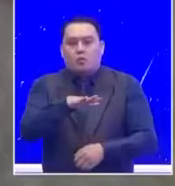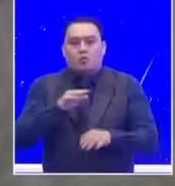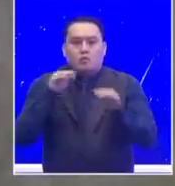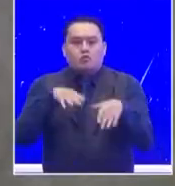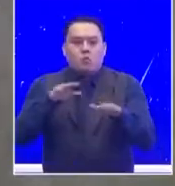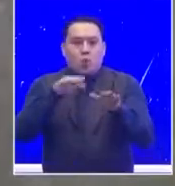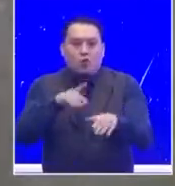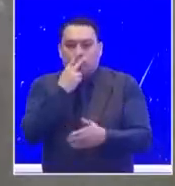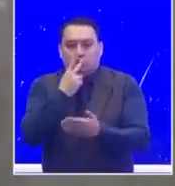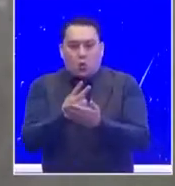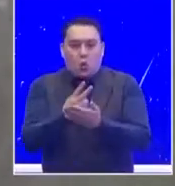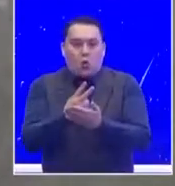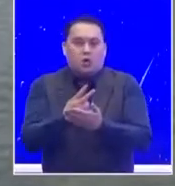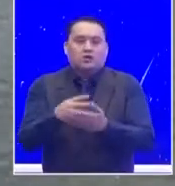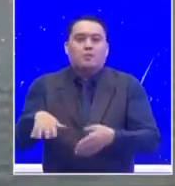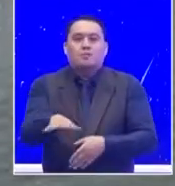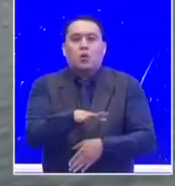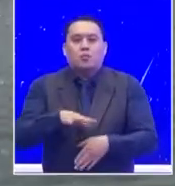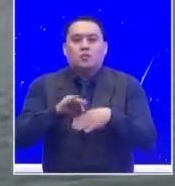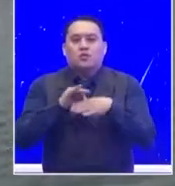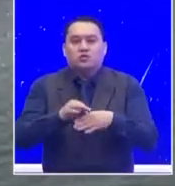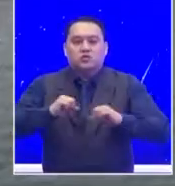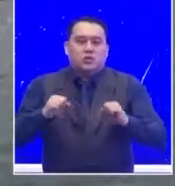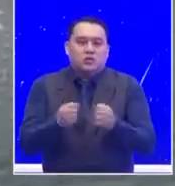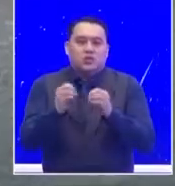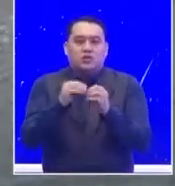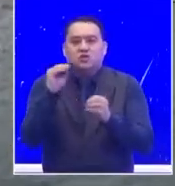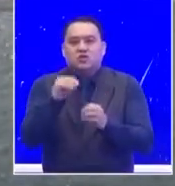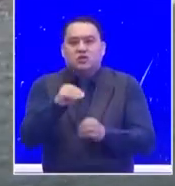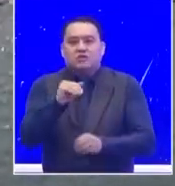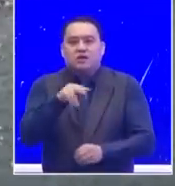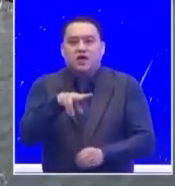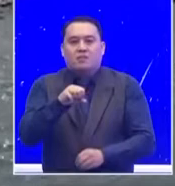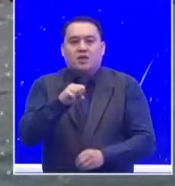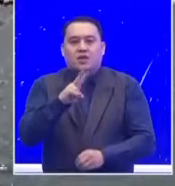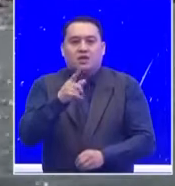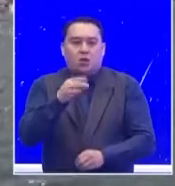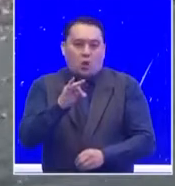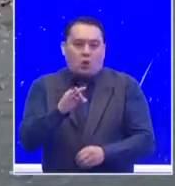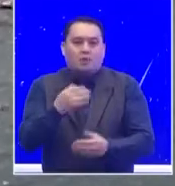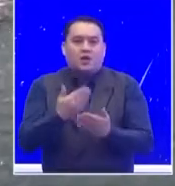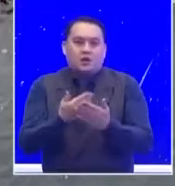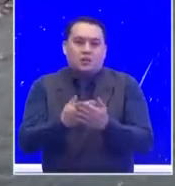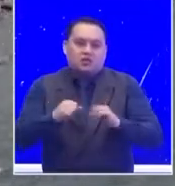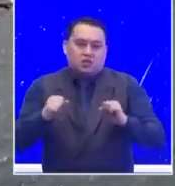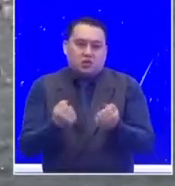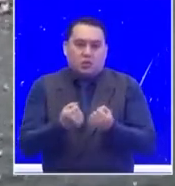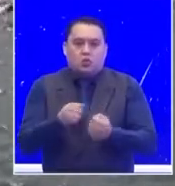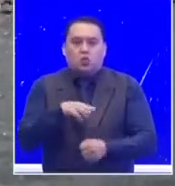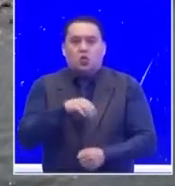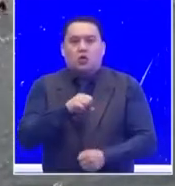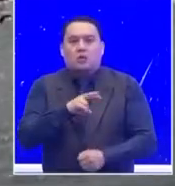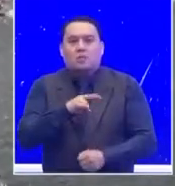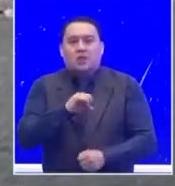показывают, что на Ленкуранском побережье проводят зиму около 10 тысяч фламинго. Приблизительно столько же зимуют на